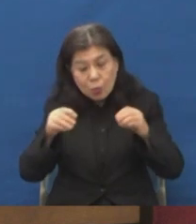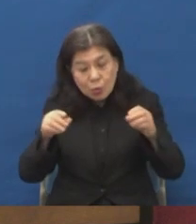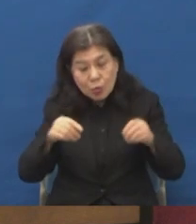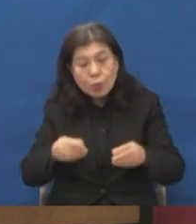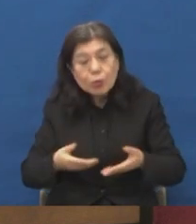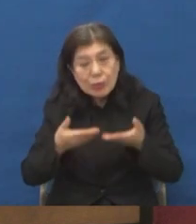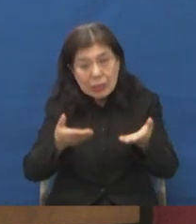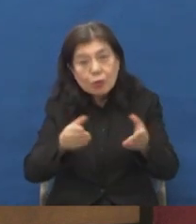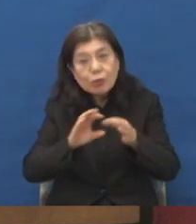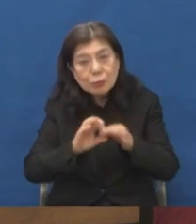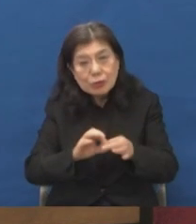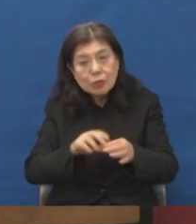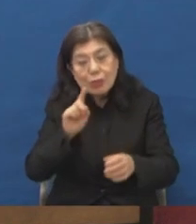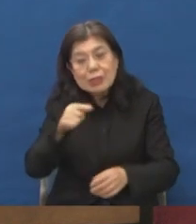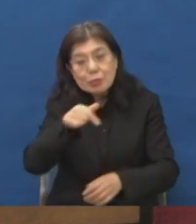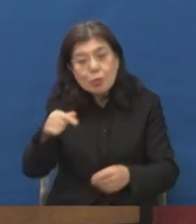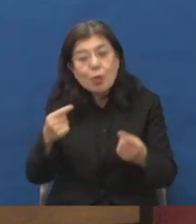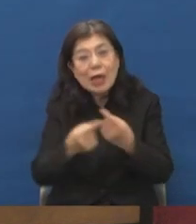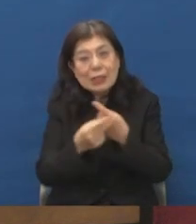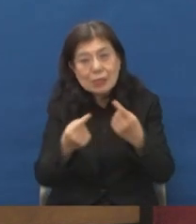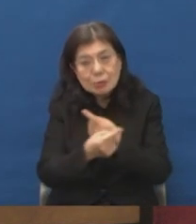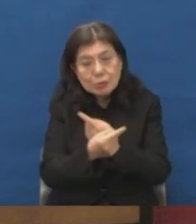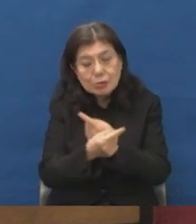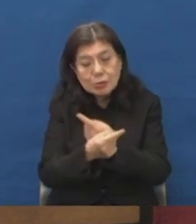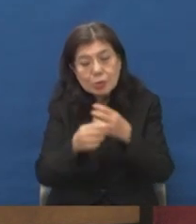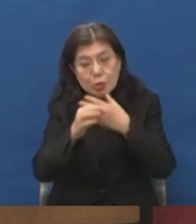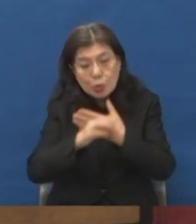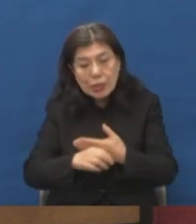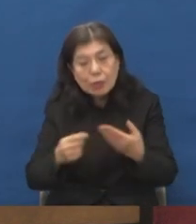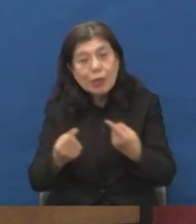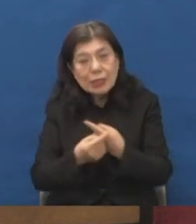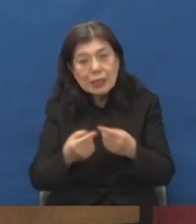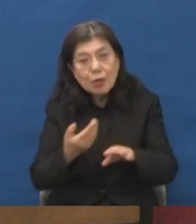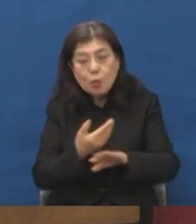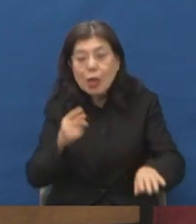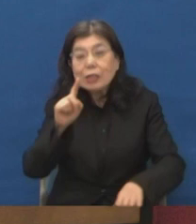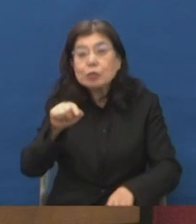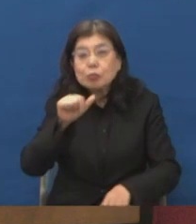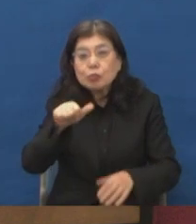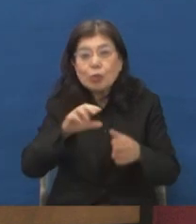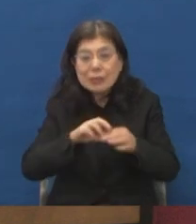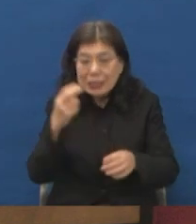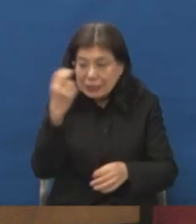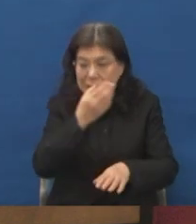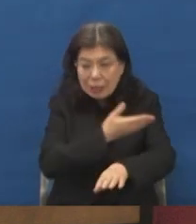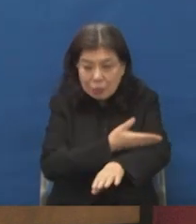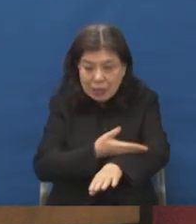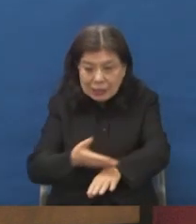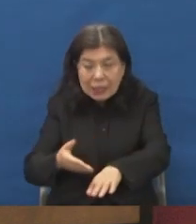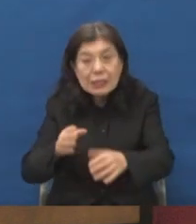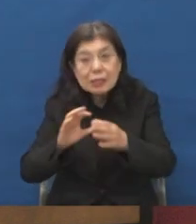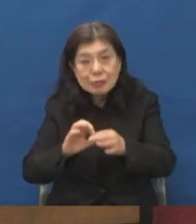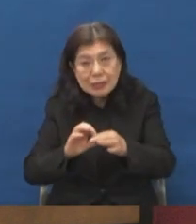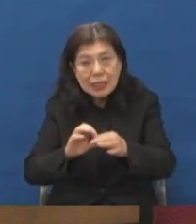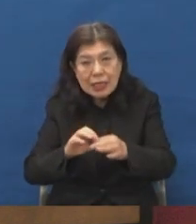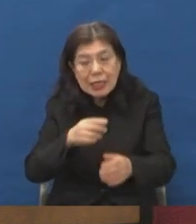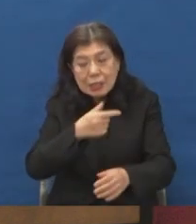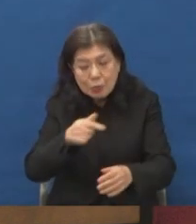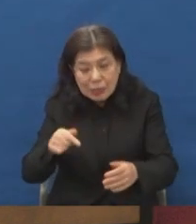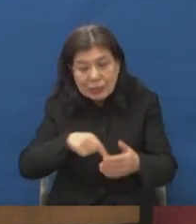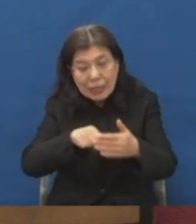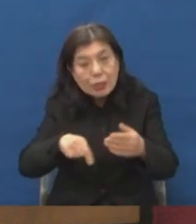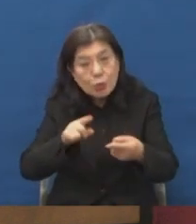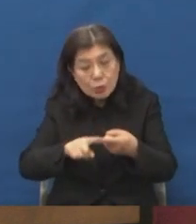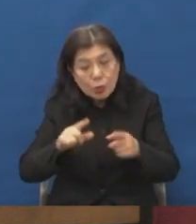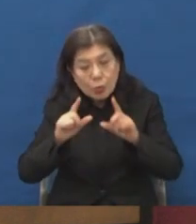部を改正する条例の制定について、ほか15件につきまして、審査の過程において論議されました主な事項とその結果を